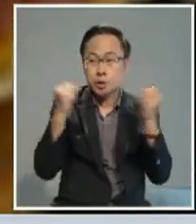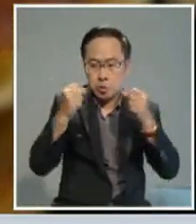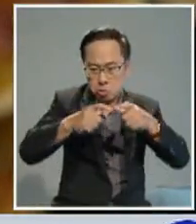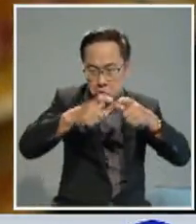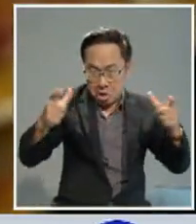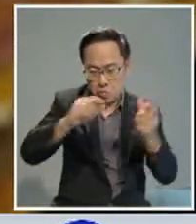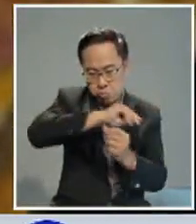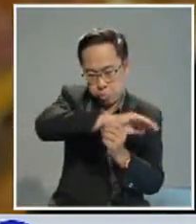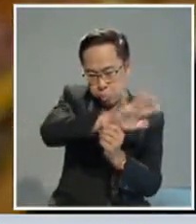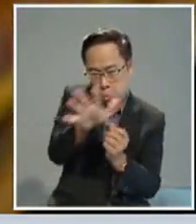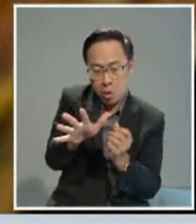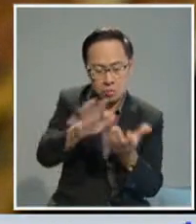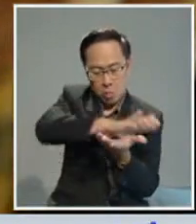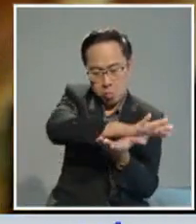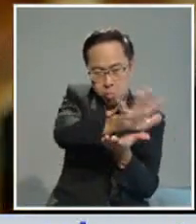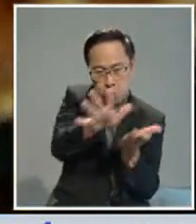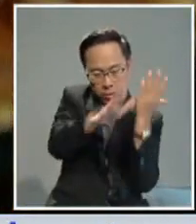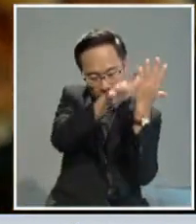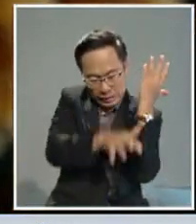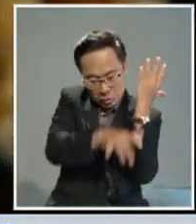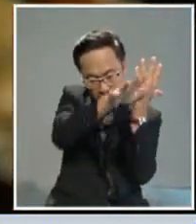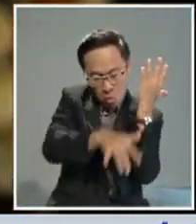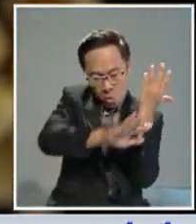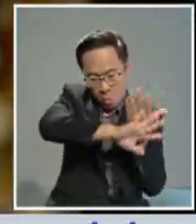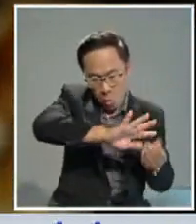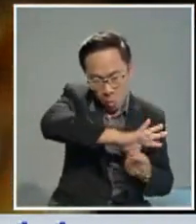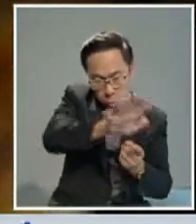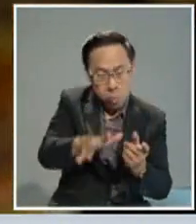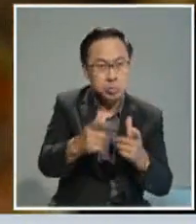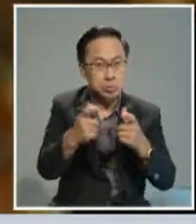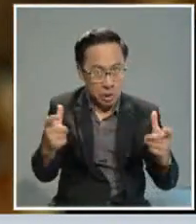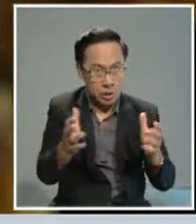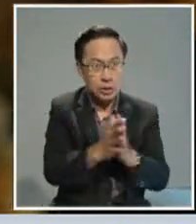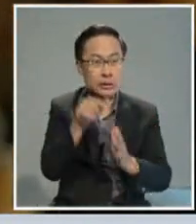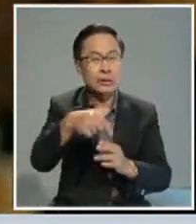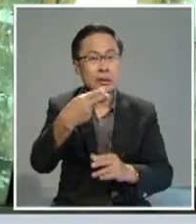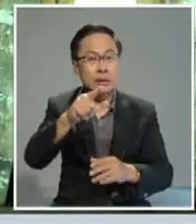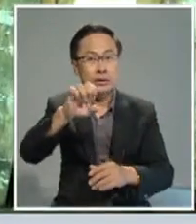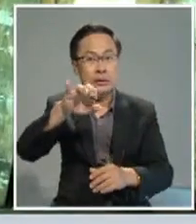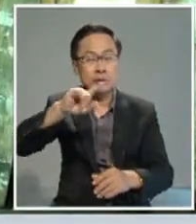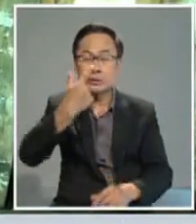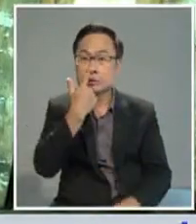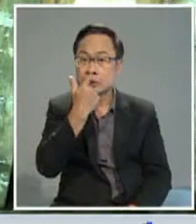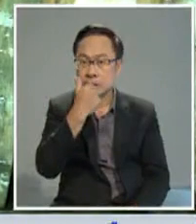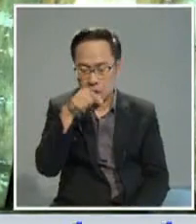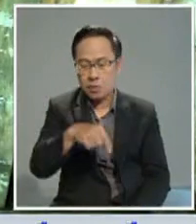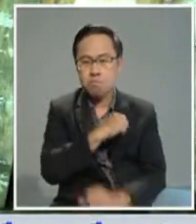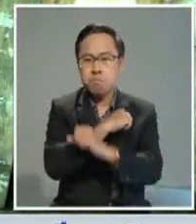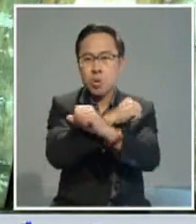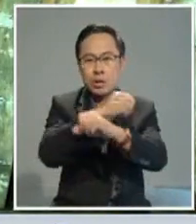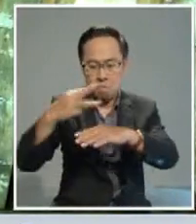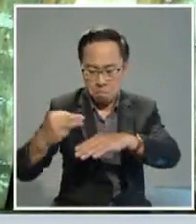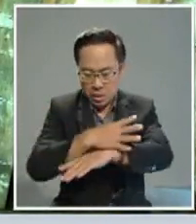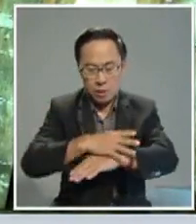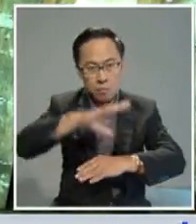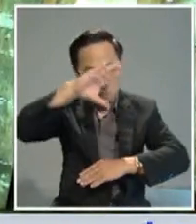ญ่ก็คือ พวกนี้มันเข้าทางยาด้วยใช่ไหม ตัวนี้นะคะต ้ านมะเร็งชั้นหนึ่งเลยน ะ คะแล้วท่านที่ชาตามมือตามเท้